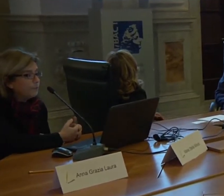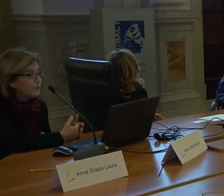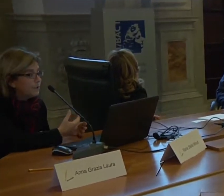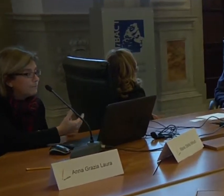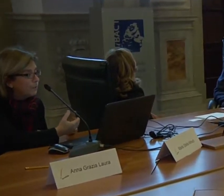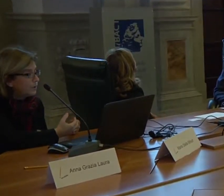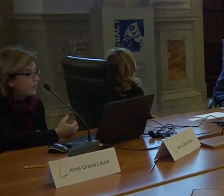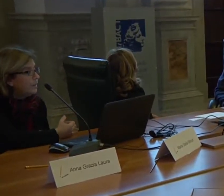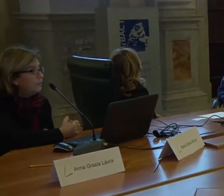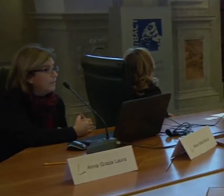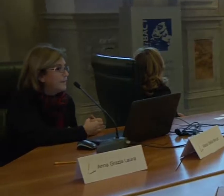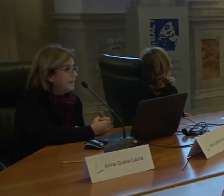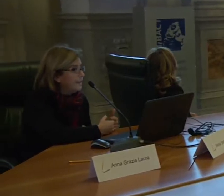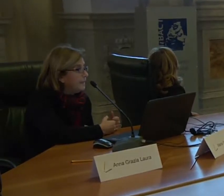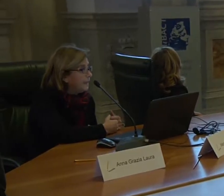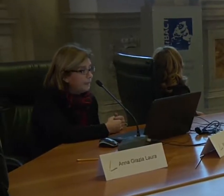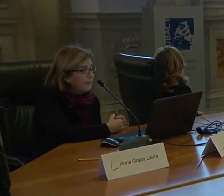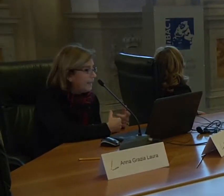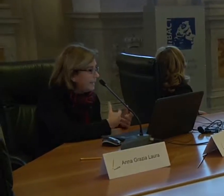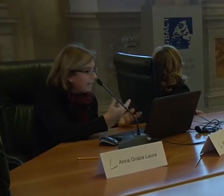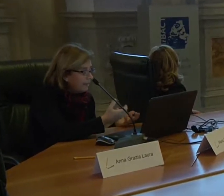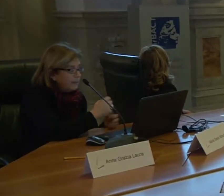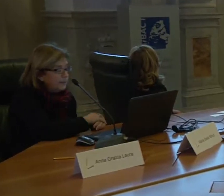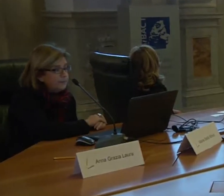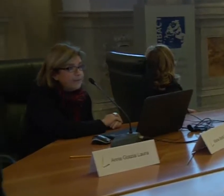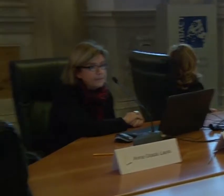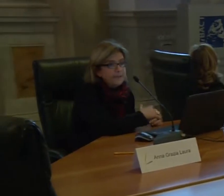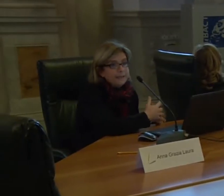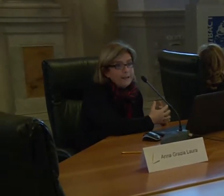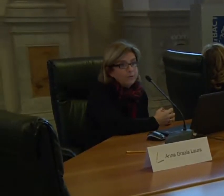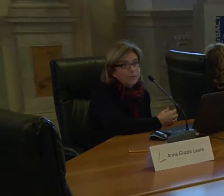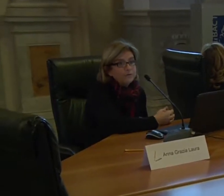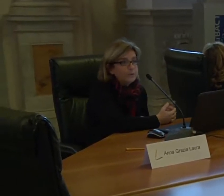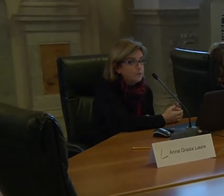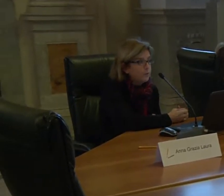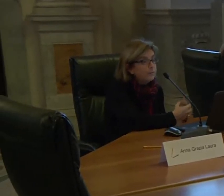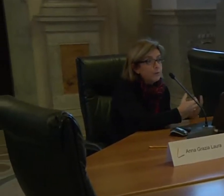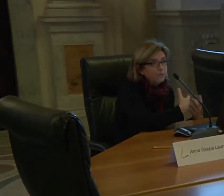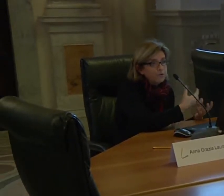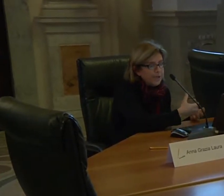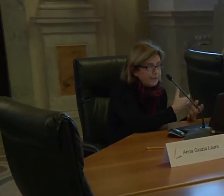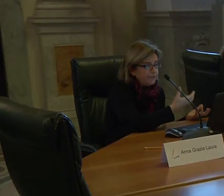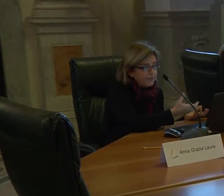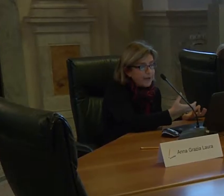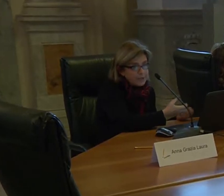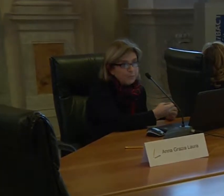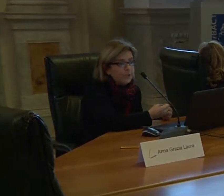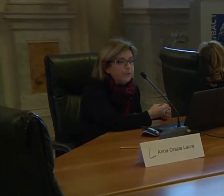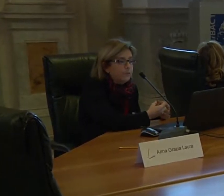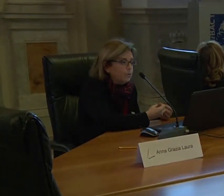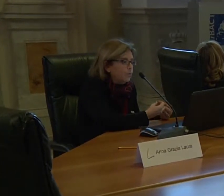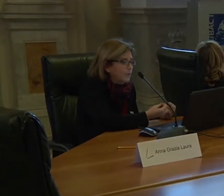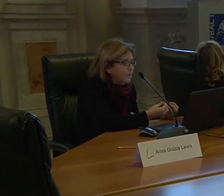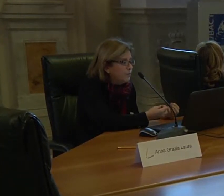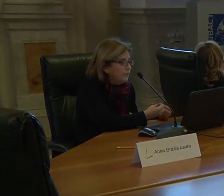di poter disporre di una serie di media diversi che rendono la fruizione più coinvolgente e efficace,